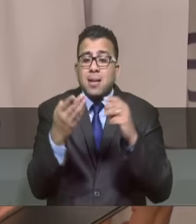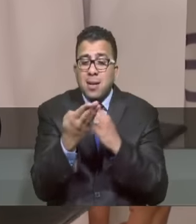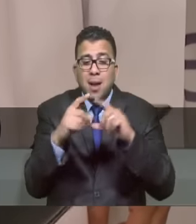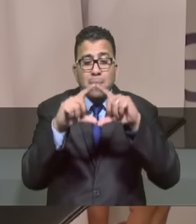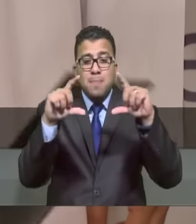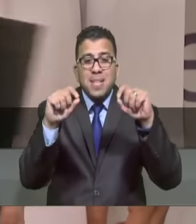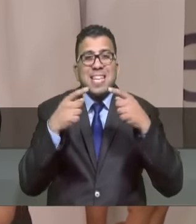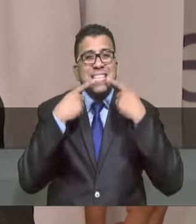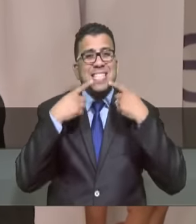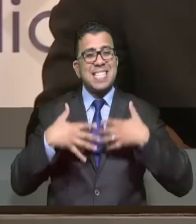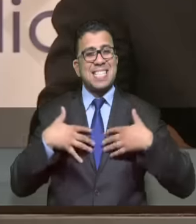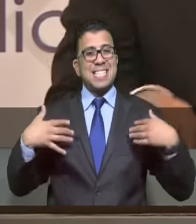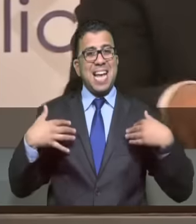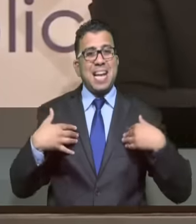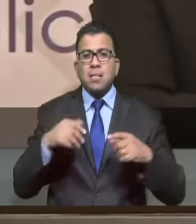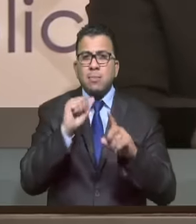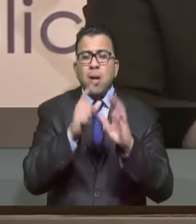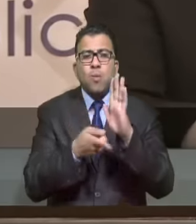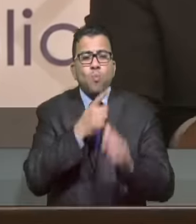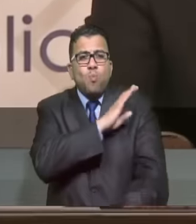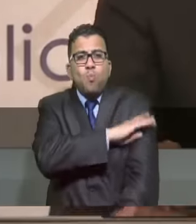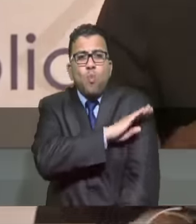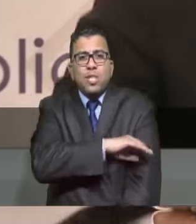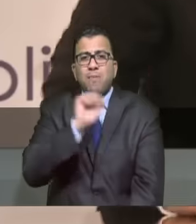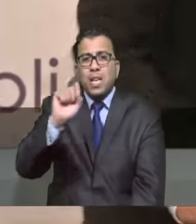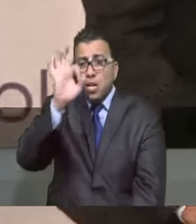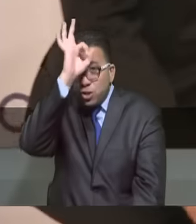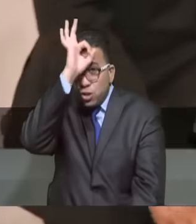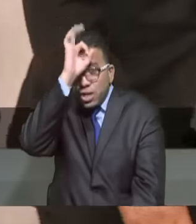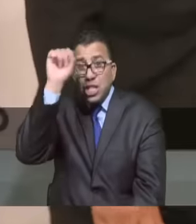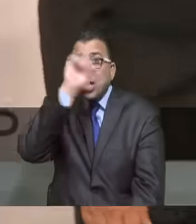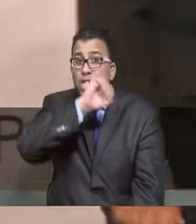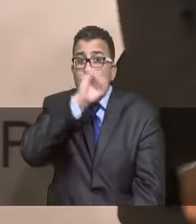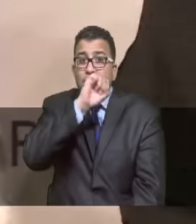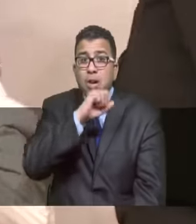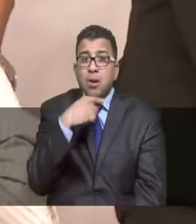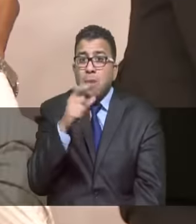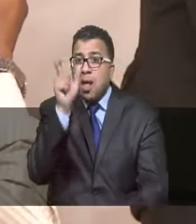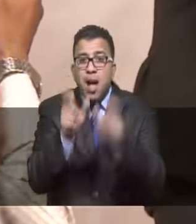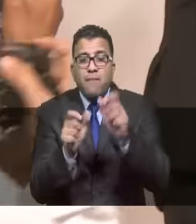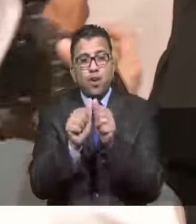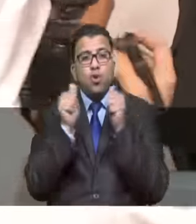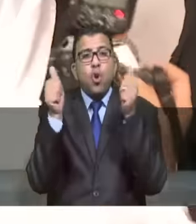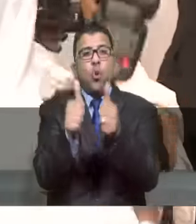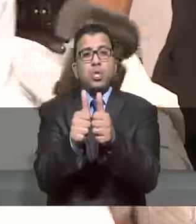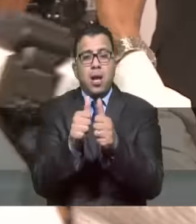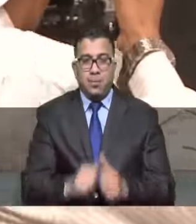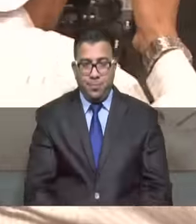بطاقة السعادة المخصصة حصريا لموظفي القيادة العامة لشرطة الشارقة وأفراد أسرهم.